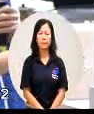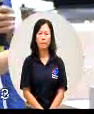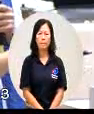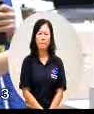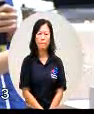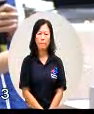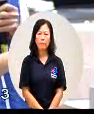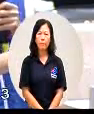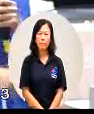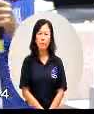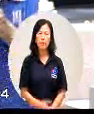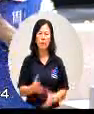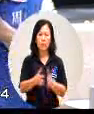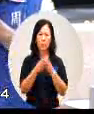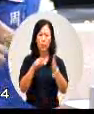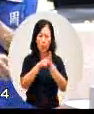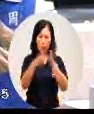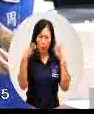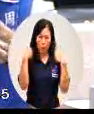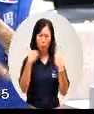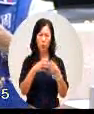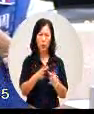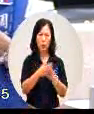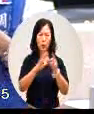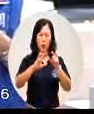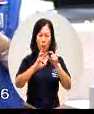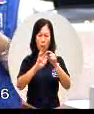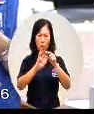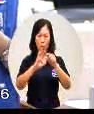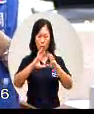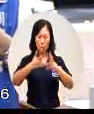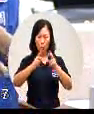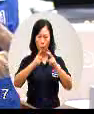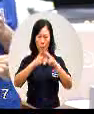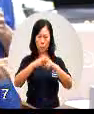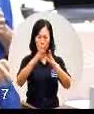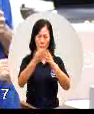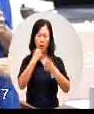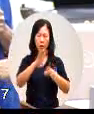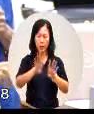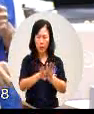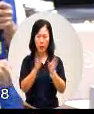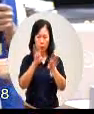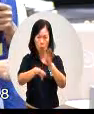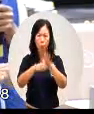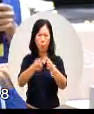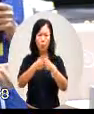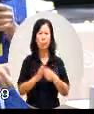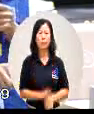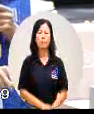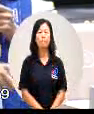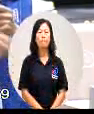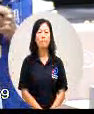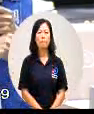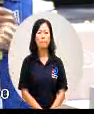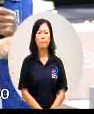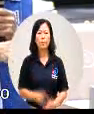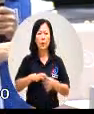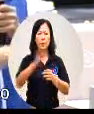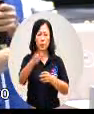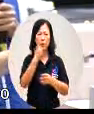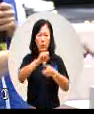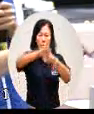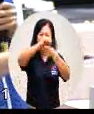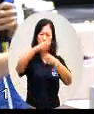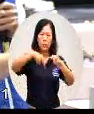是专任新安国中小开始该扣水了齁，市长今年开始啊，拜托那些兼职